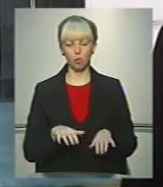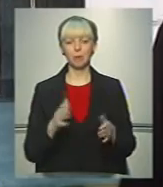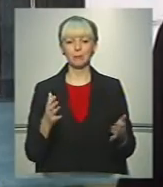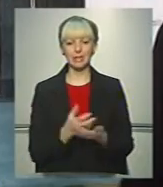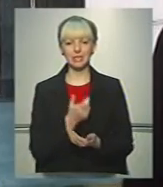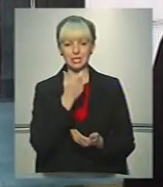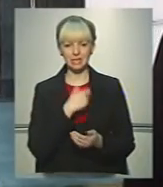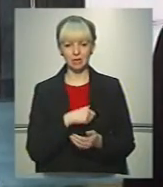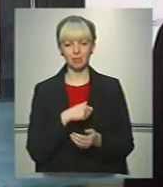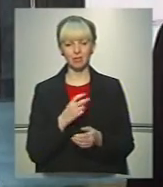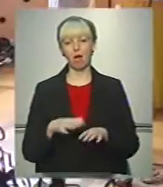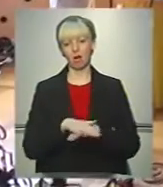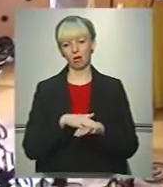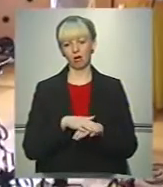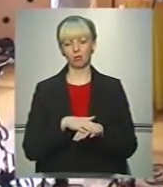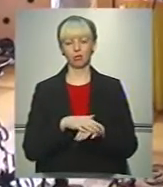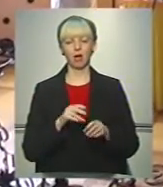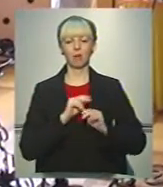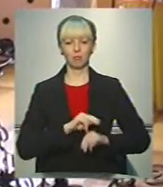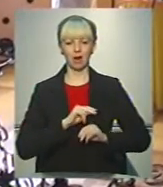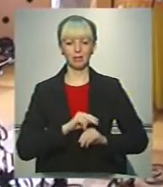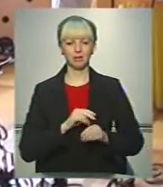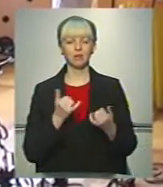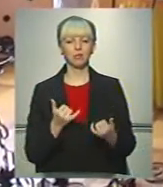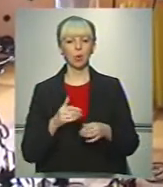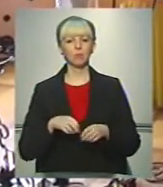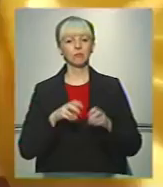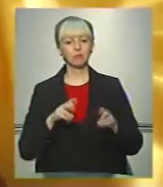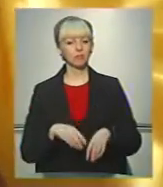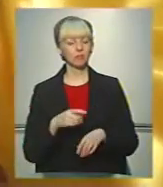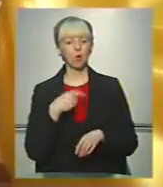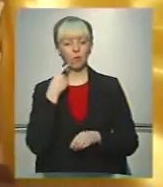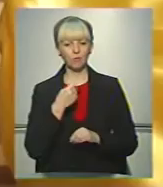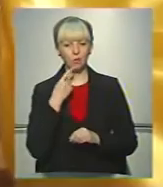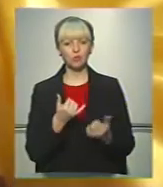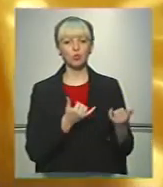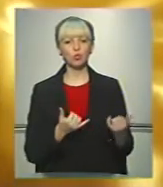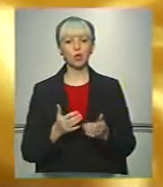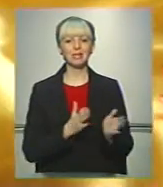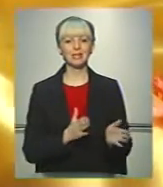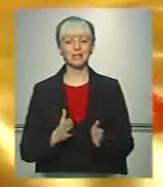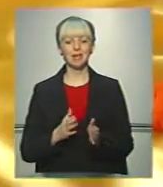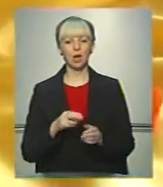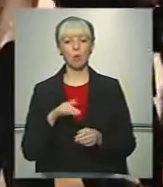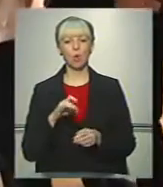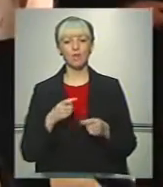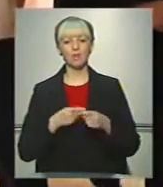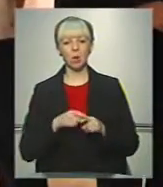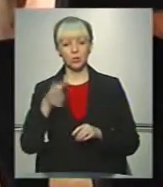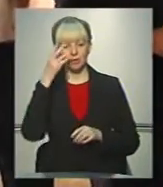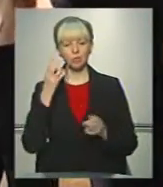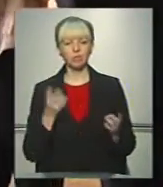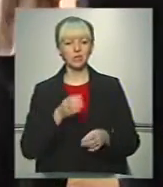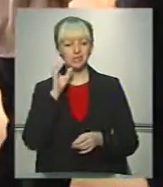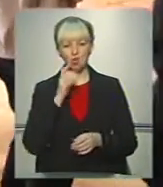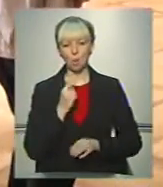себе на ринку праці. Сьогодні фахівці в один голос говорять, сучасна система профтехосвіти потребує